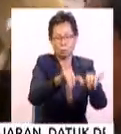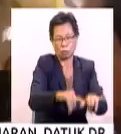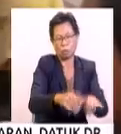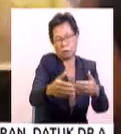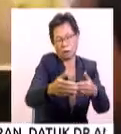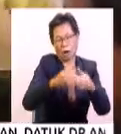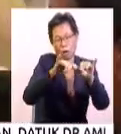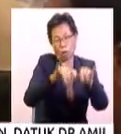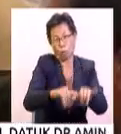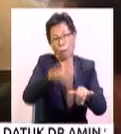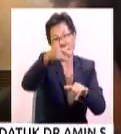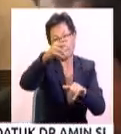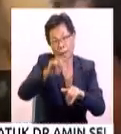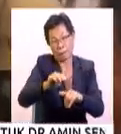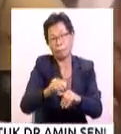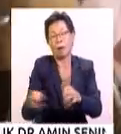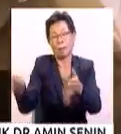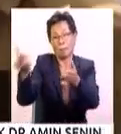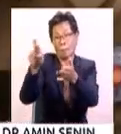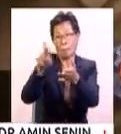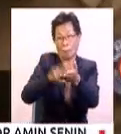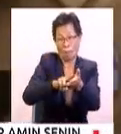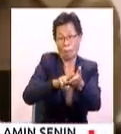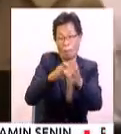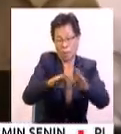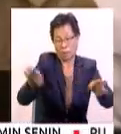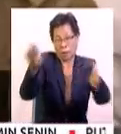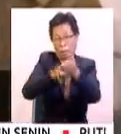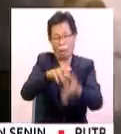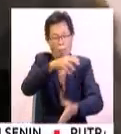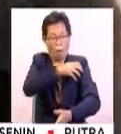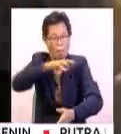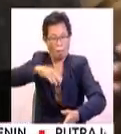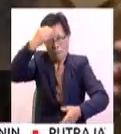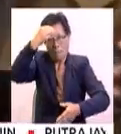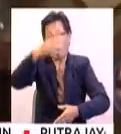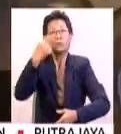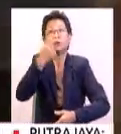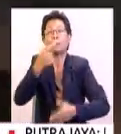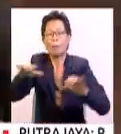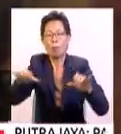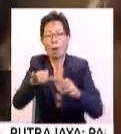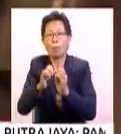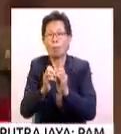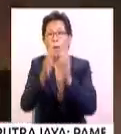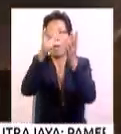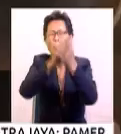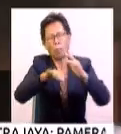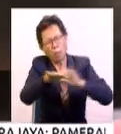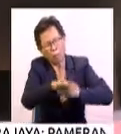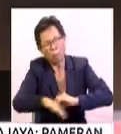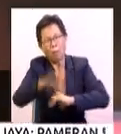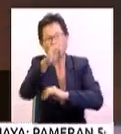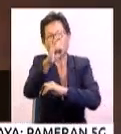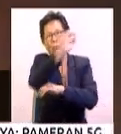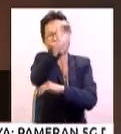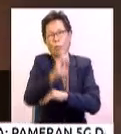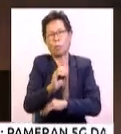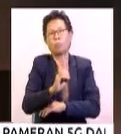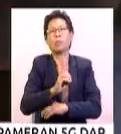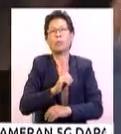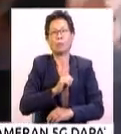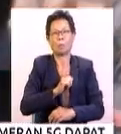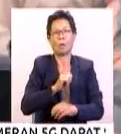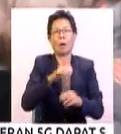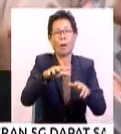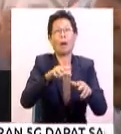Menteri. Setakat berita ini dilaporkan, pihak berkuasa belum menyatakan siapa pelakunya. Hanya terdapat kira-kira 6% penganut Katolik